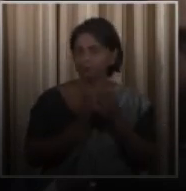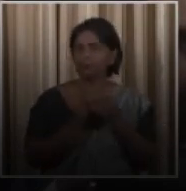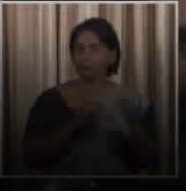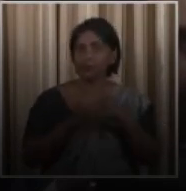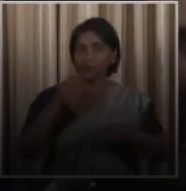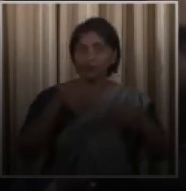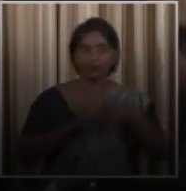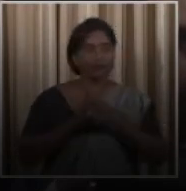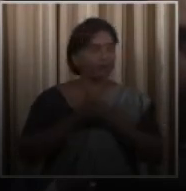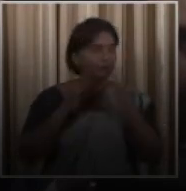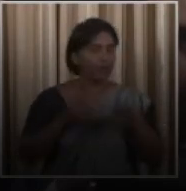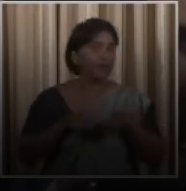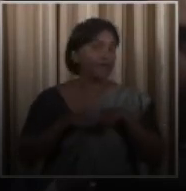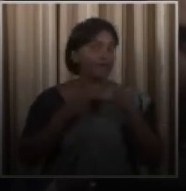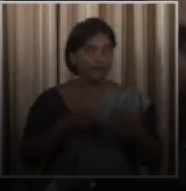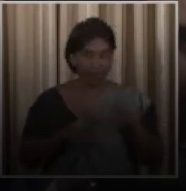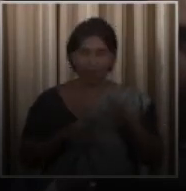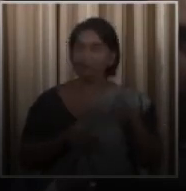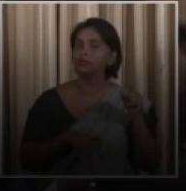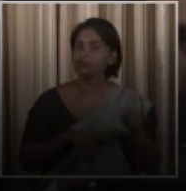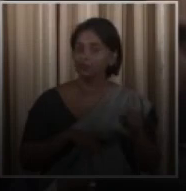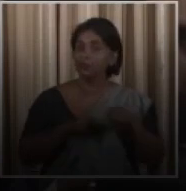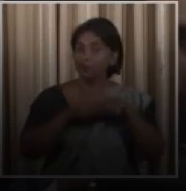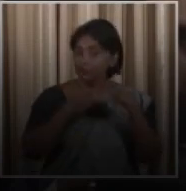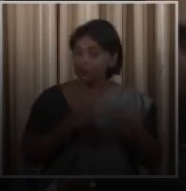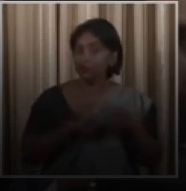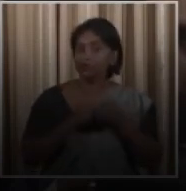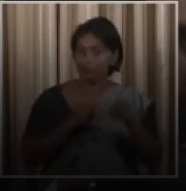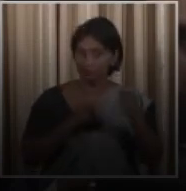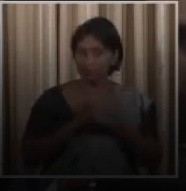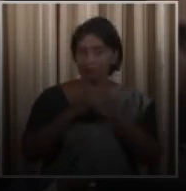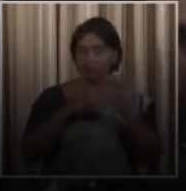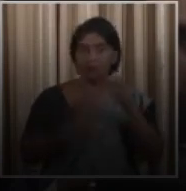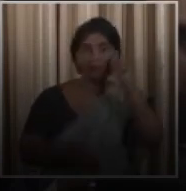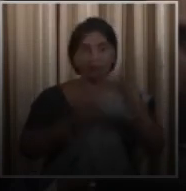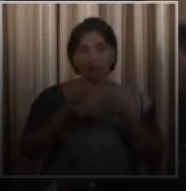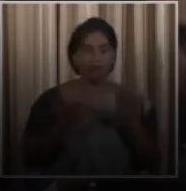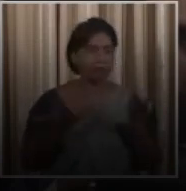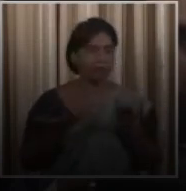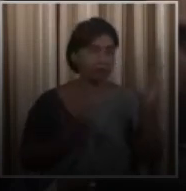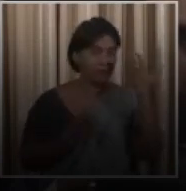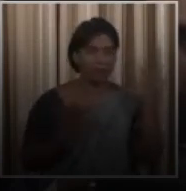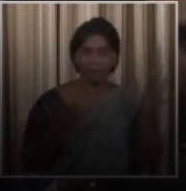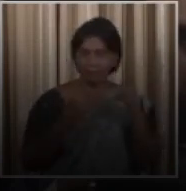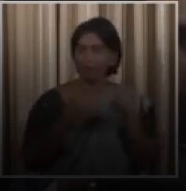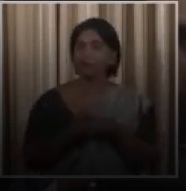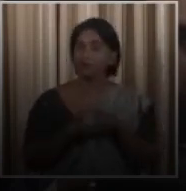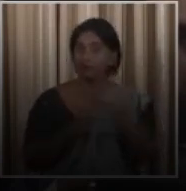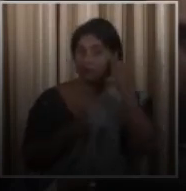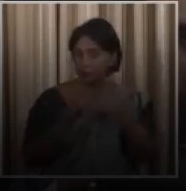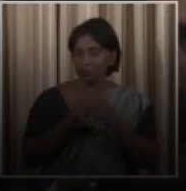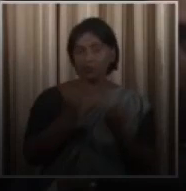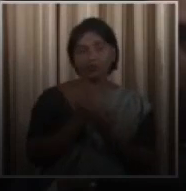යනකොට විශාල වියදමක් දරන්න ඕන ඒ වියදම දරන්න හුඟක් අපේක්ෂකින්ට බෑ එතකොට ඒ සඳහා